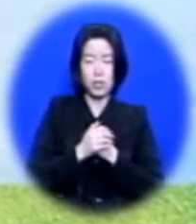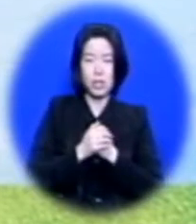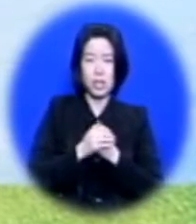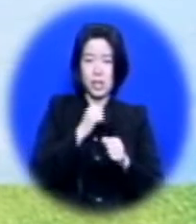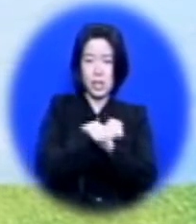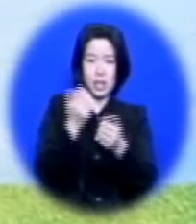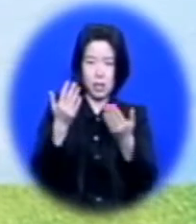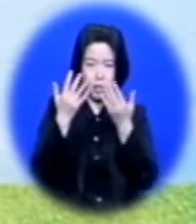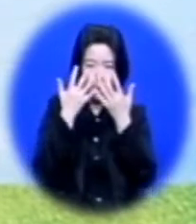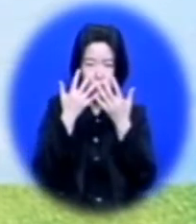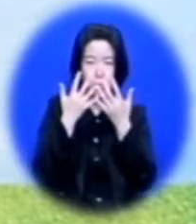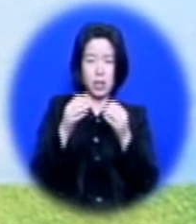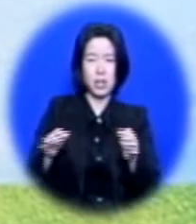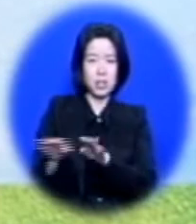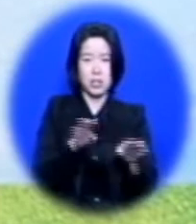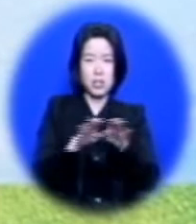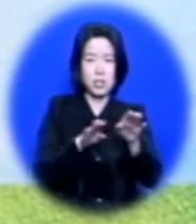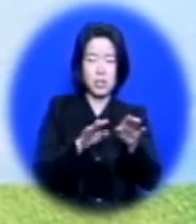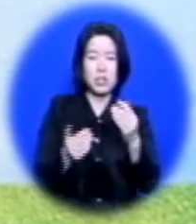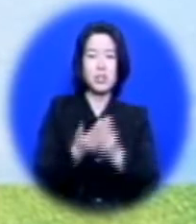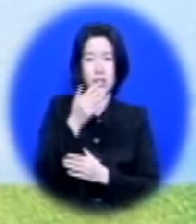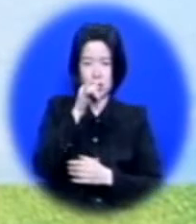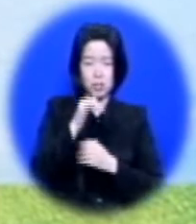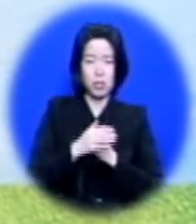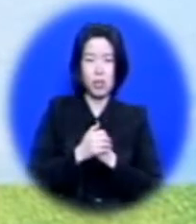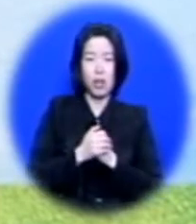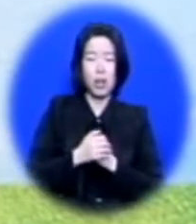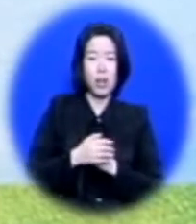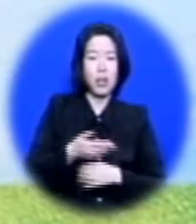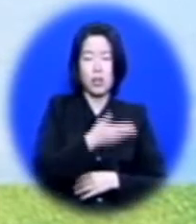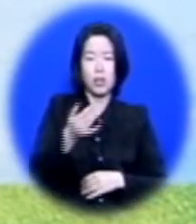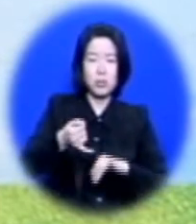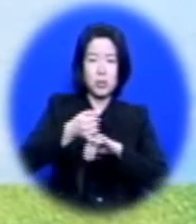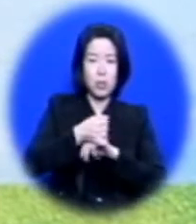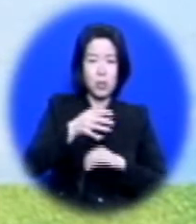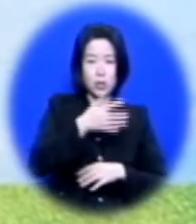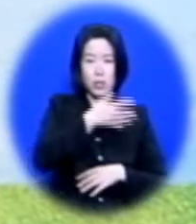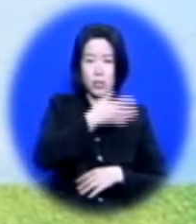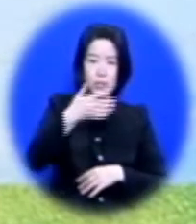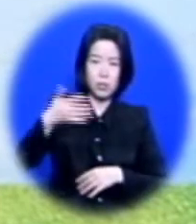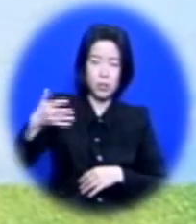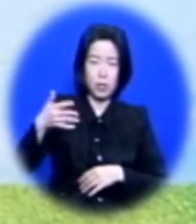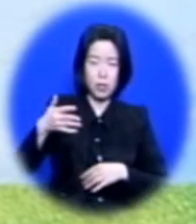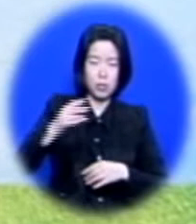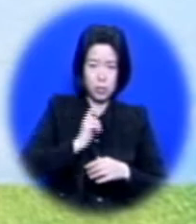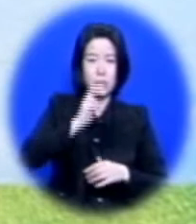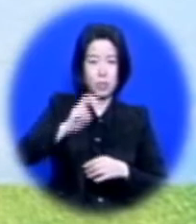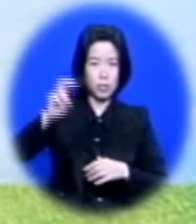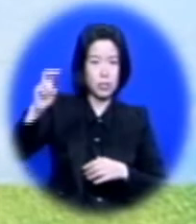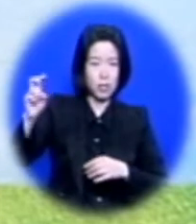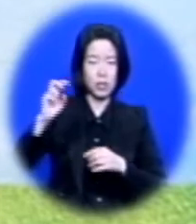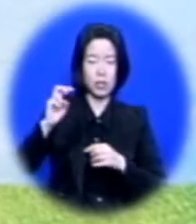감옥에 지진이 일어났습니다 여러분 꼭 고기 있는 그 어떤 곡조로 찬송을 해야만 찬송도